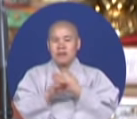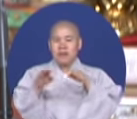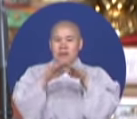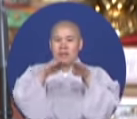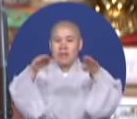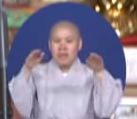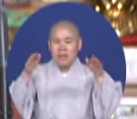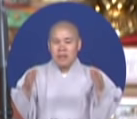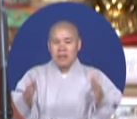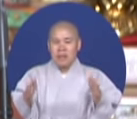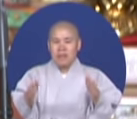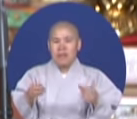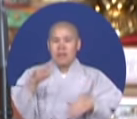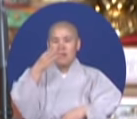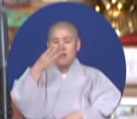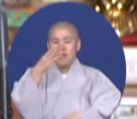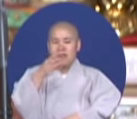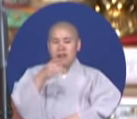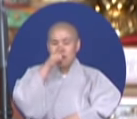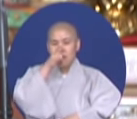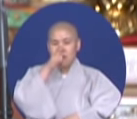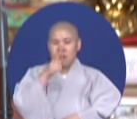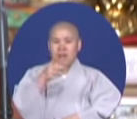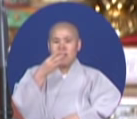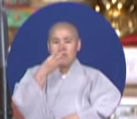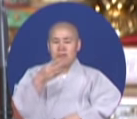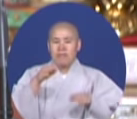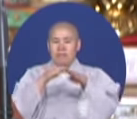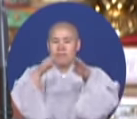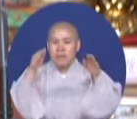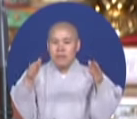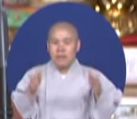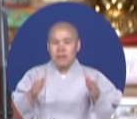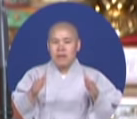단이 3개가 있습니다. 이걸 3단 설치라고 합니다. 3단.